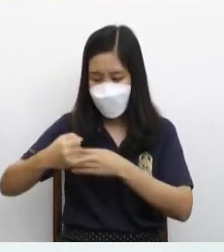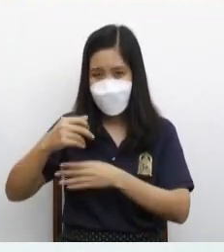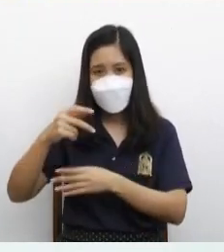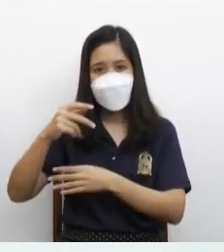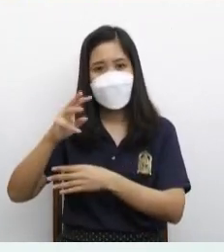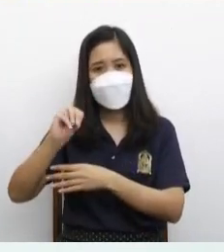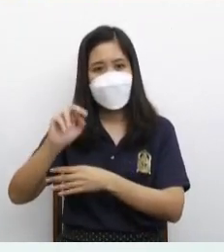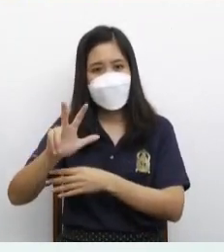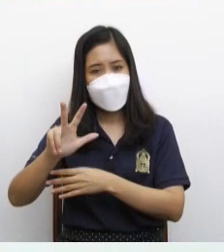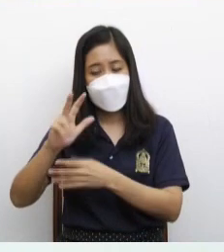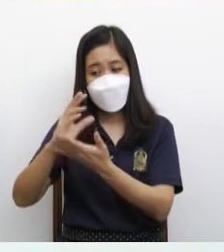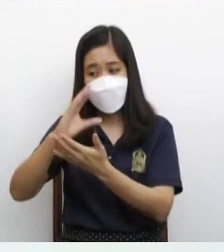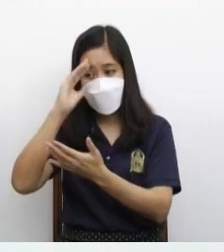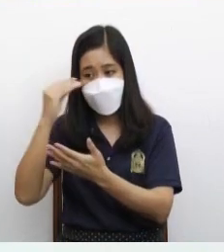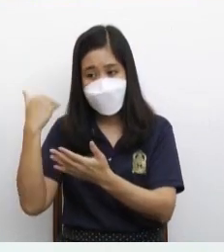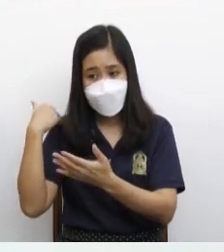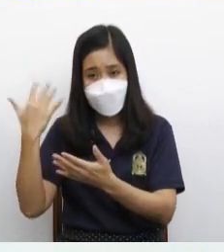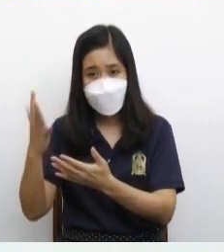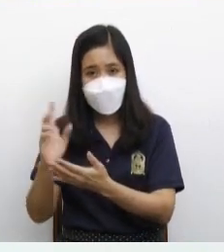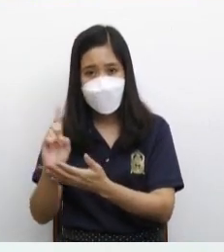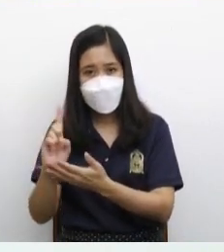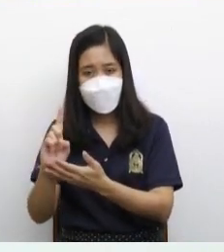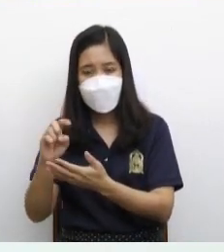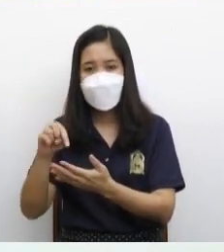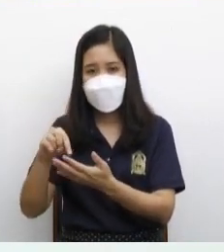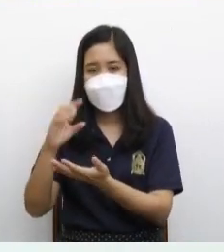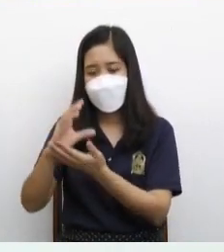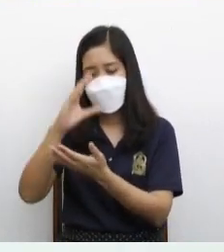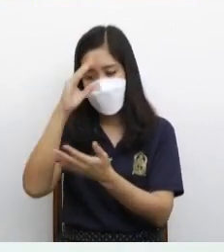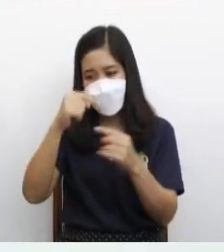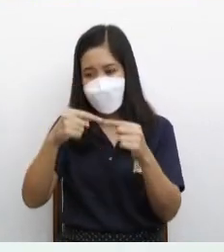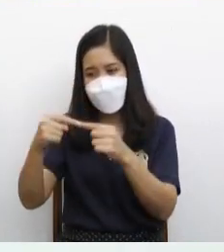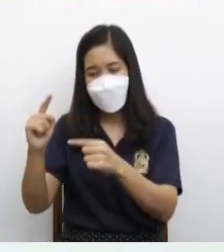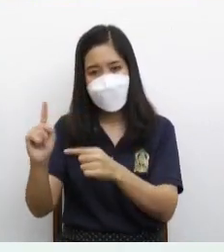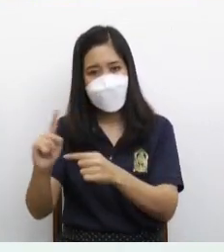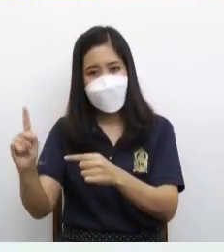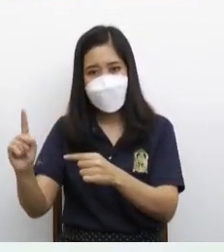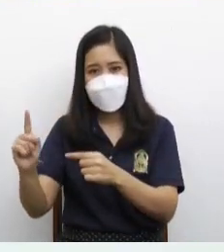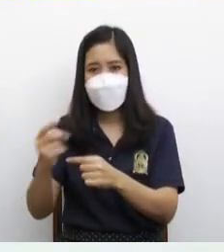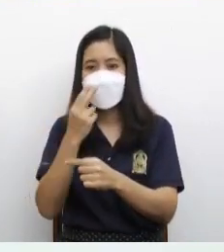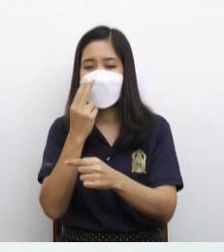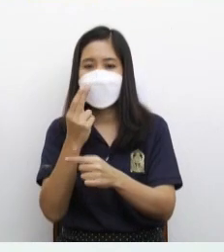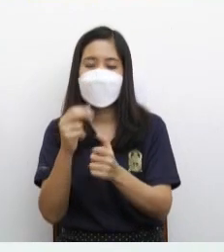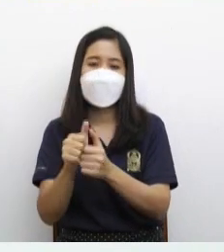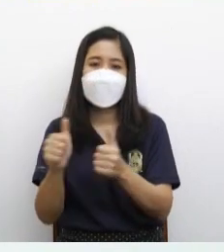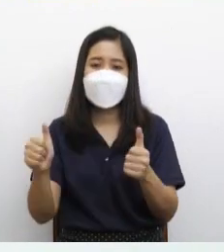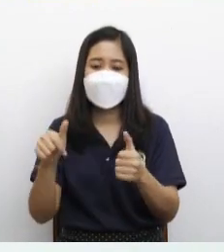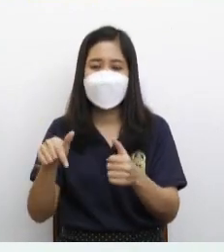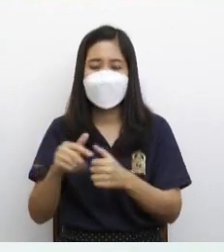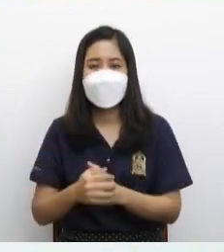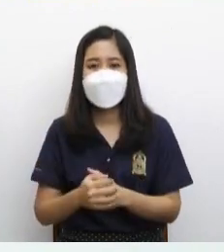นะครับไม่เรียนต่อทำยังไงเขาจะได้มาเรียนต่อเนื่องใน 1สูตรระยะสั้นของเกาะเสนอหรือจะหลักสูตร